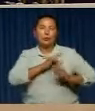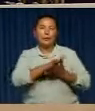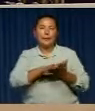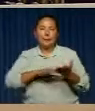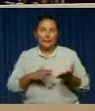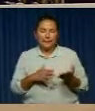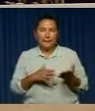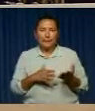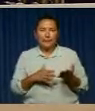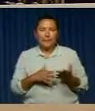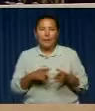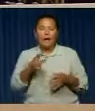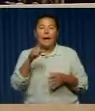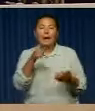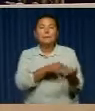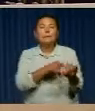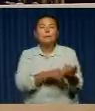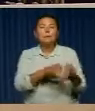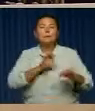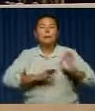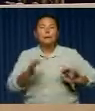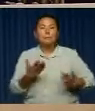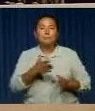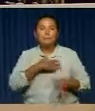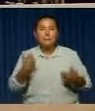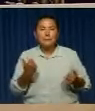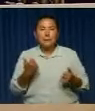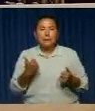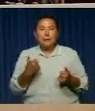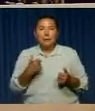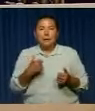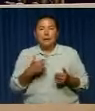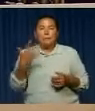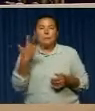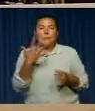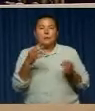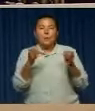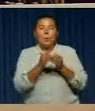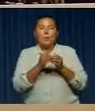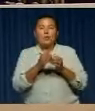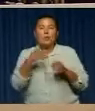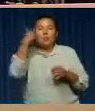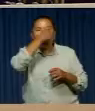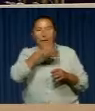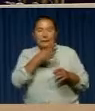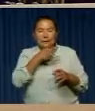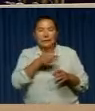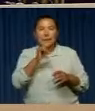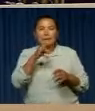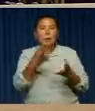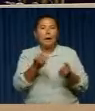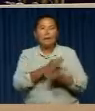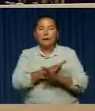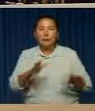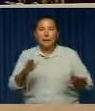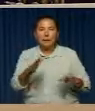шығар. Антибиотикті пайдаланғанда біз бара-бара 5-10 жылдан кейін біздің ағзамыз антибиотик қабылдай алмай